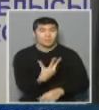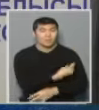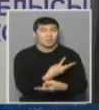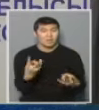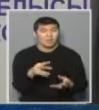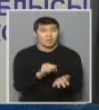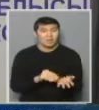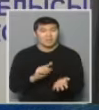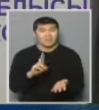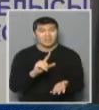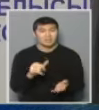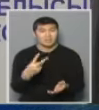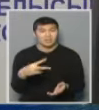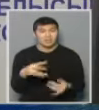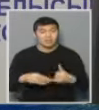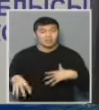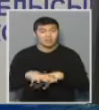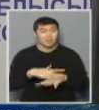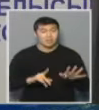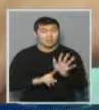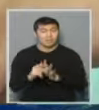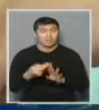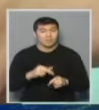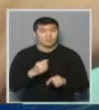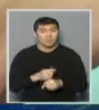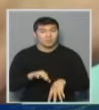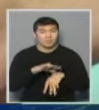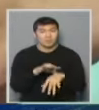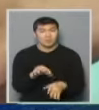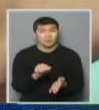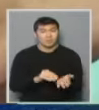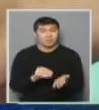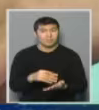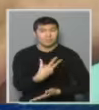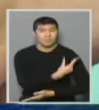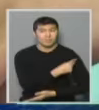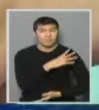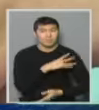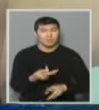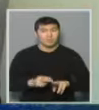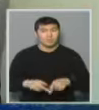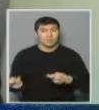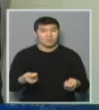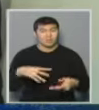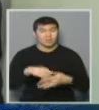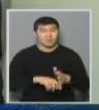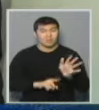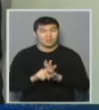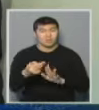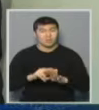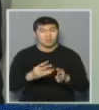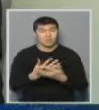ревакцинация. Казвак есть в 20 регионах страны. Проведение ревакцинации одобрено на заседании Межведомственной комиссии по